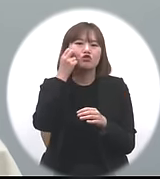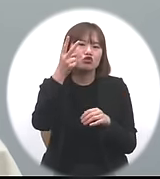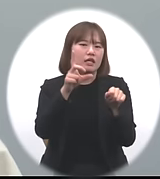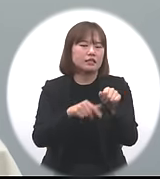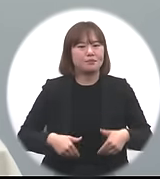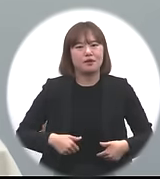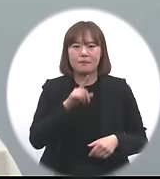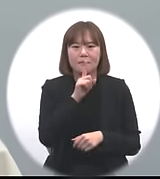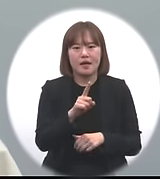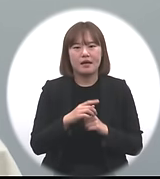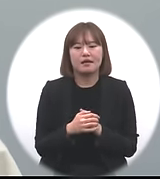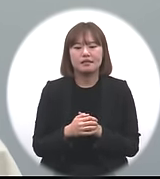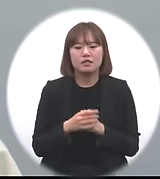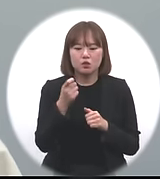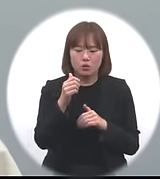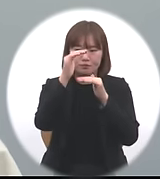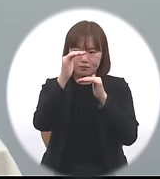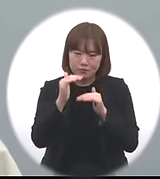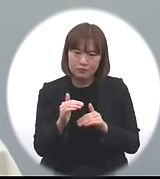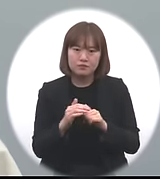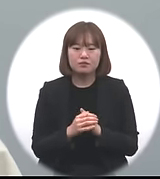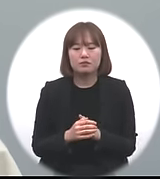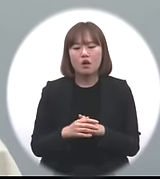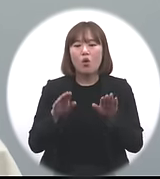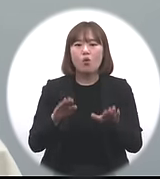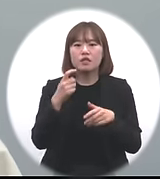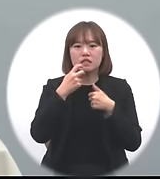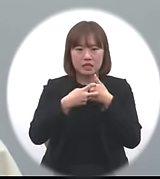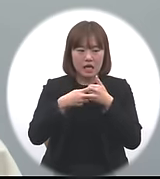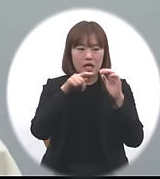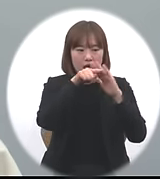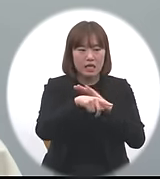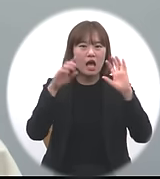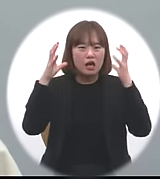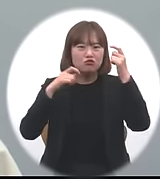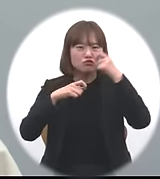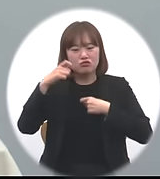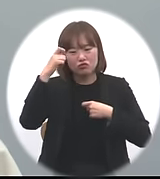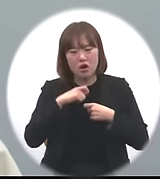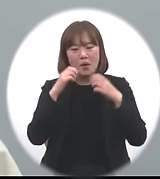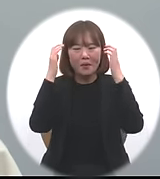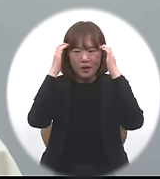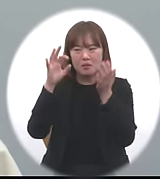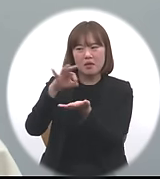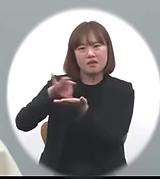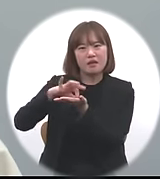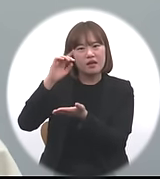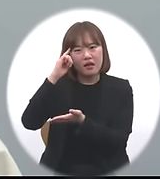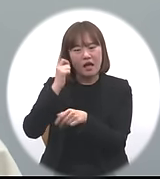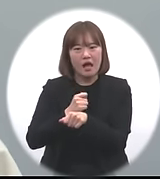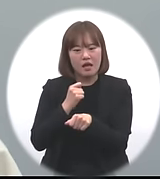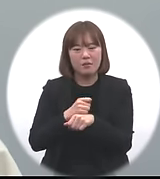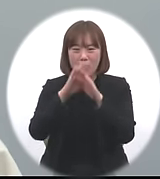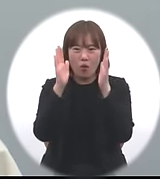달이 걸린다고 생각하셔야 됩니다. 차근차근 적응을 시켜야 될 텐데 오늘 치과 가서 애가 울고불고 고생하고 온 거에 돈 쓰고 온거 생각해서